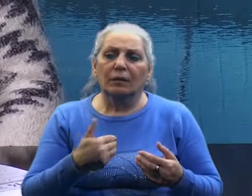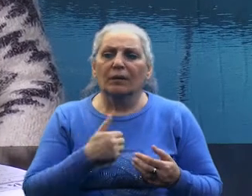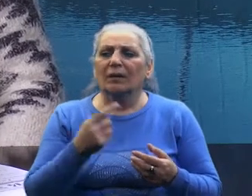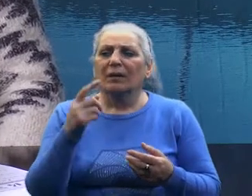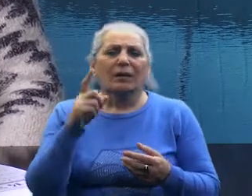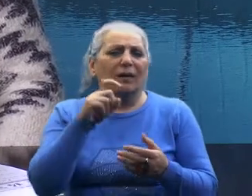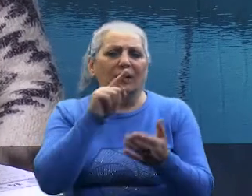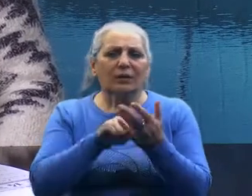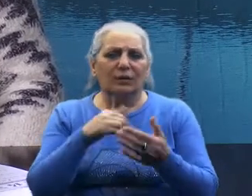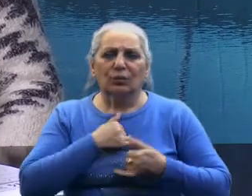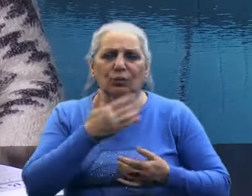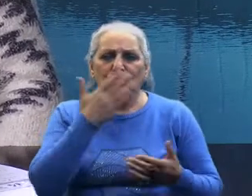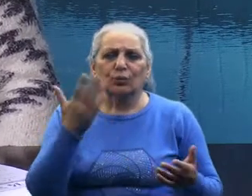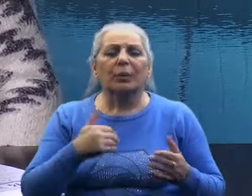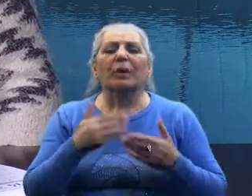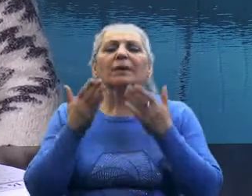չի եղել էլի, որ դիմենք։